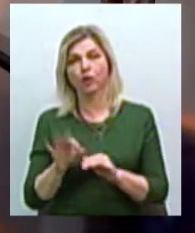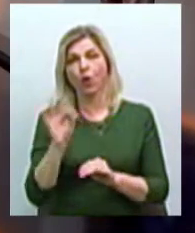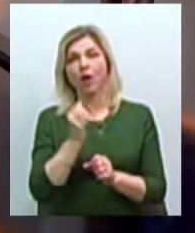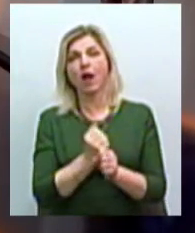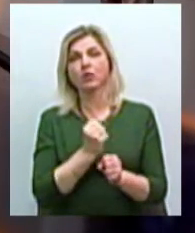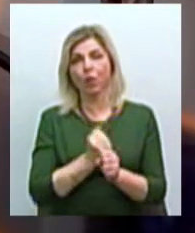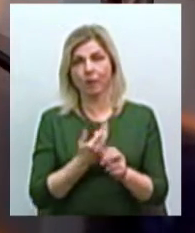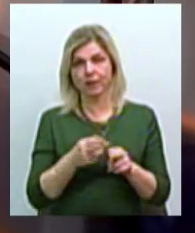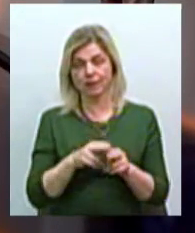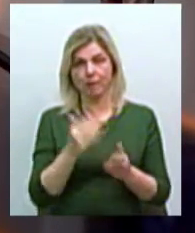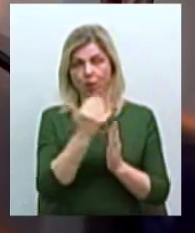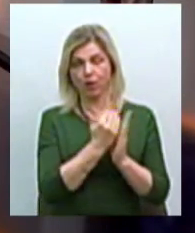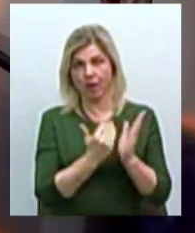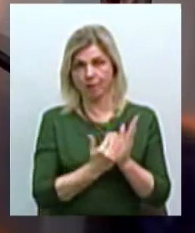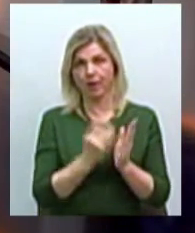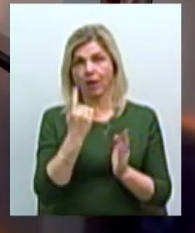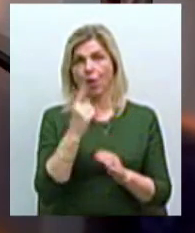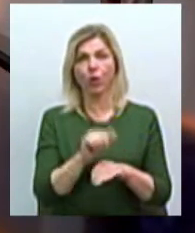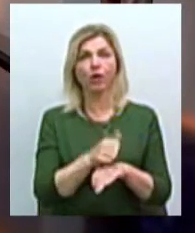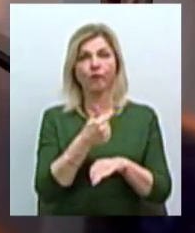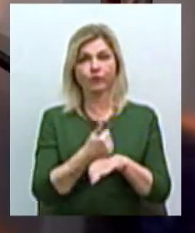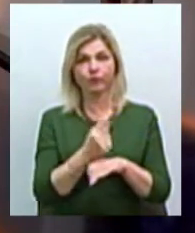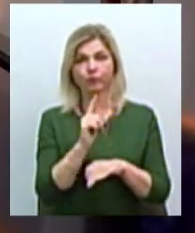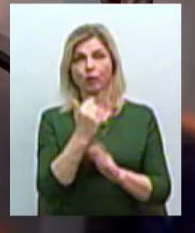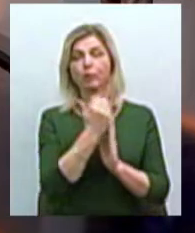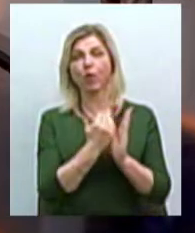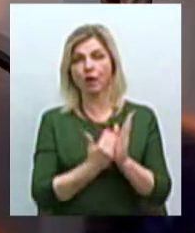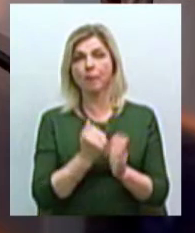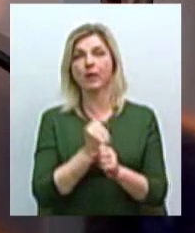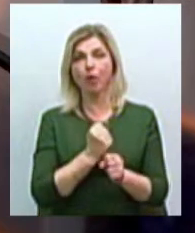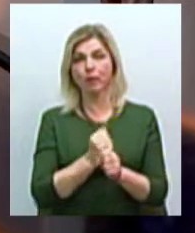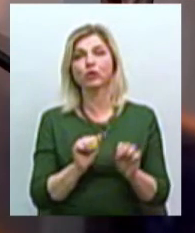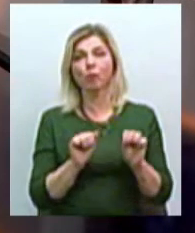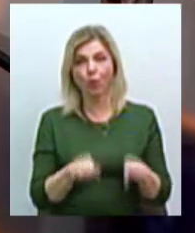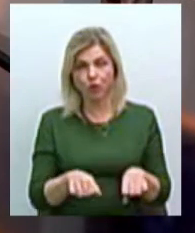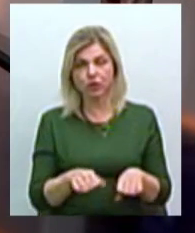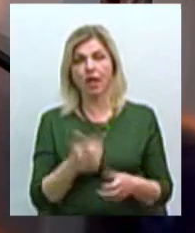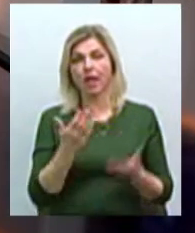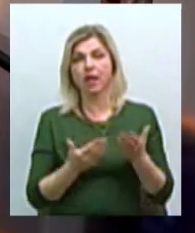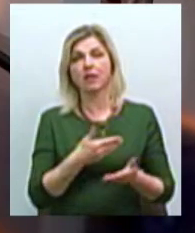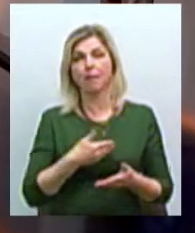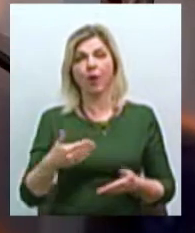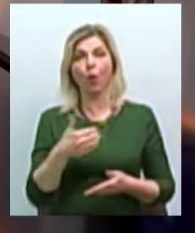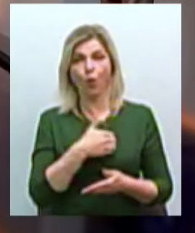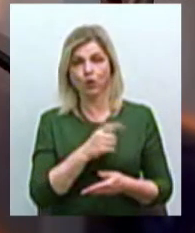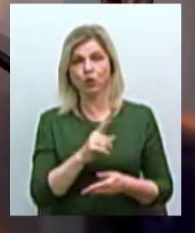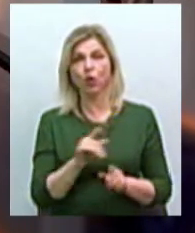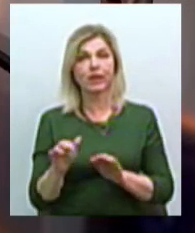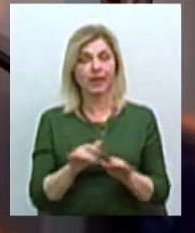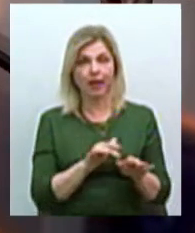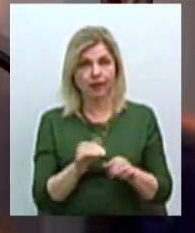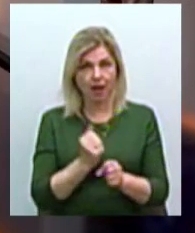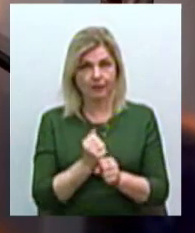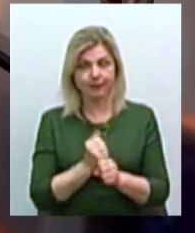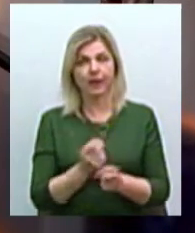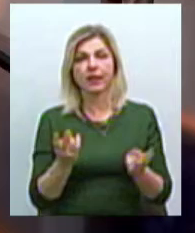цієї програми. І найголовніше, тому що програму розробити можна, але якщо ми хочемо, щоб вона діяла, її